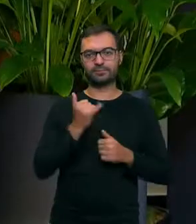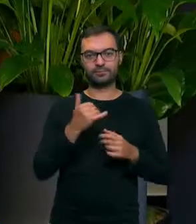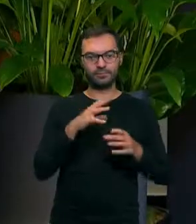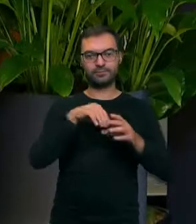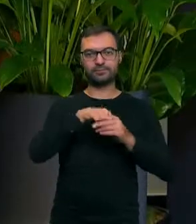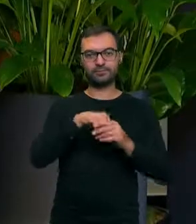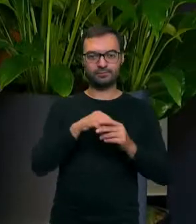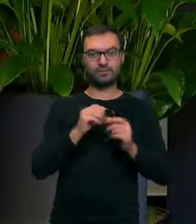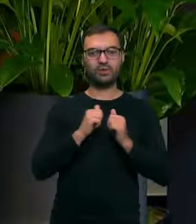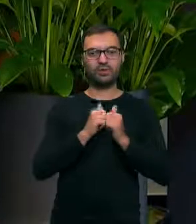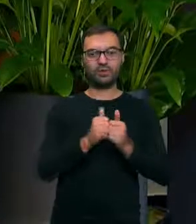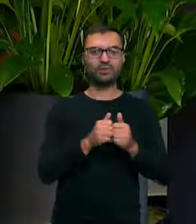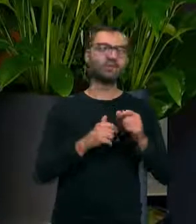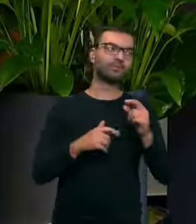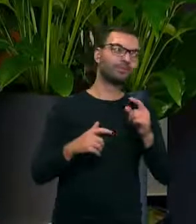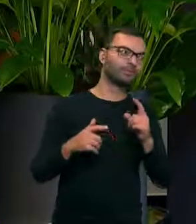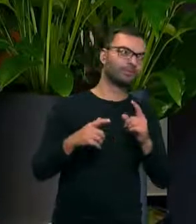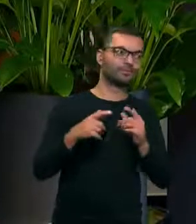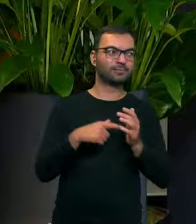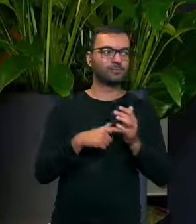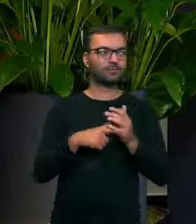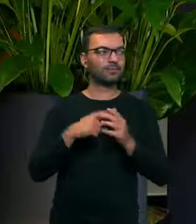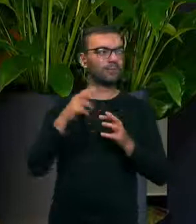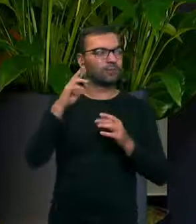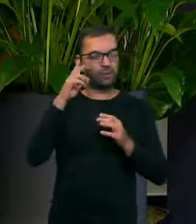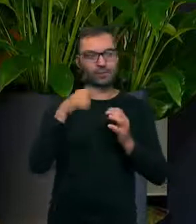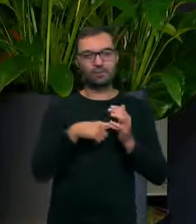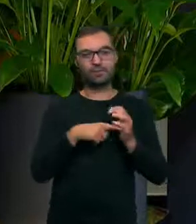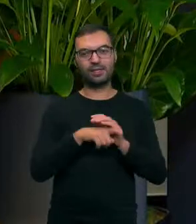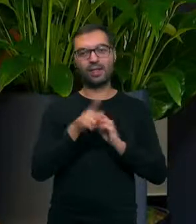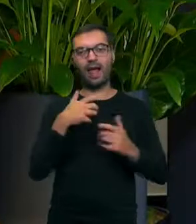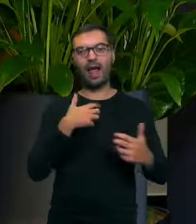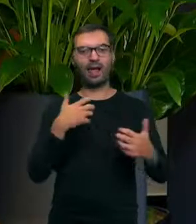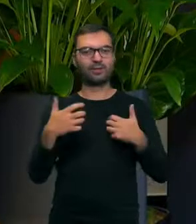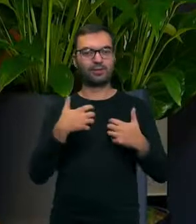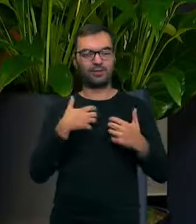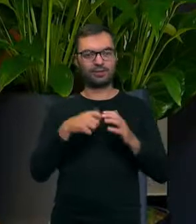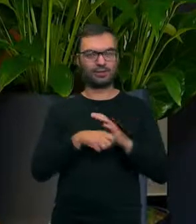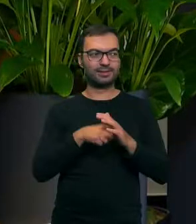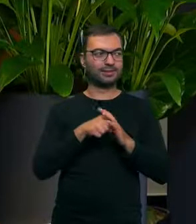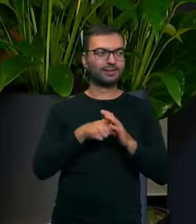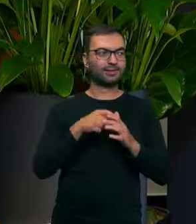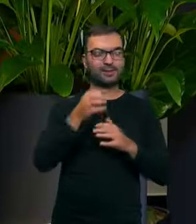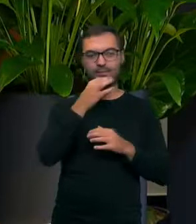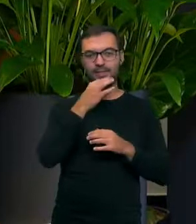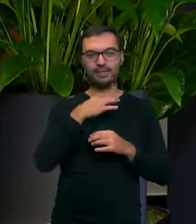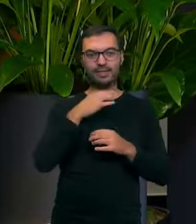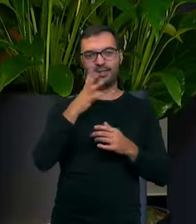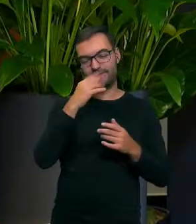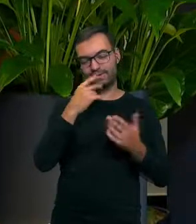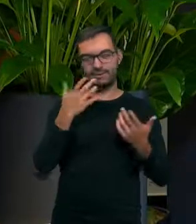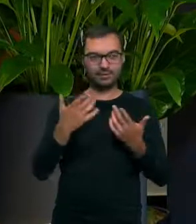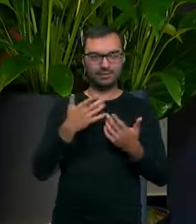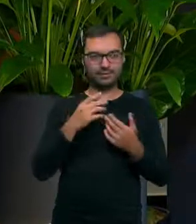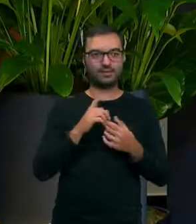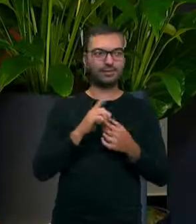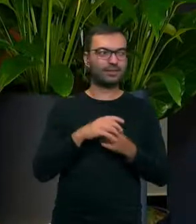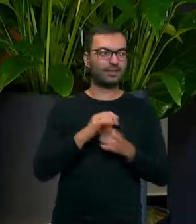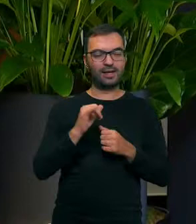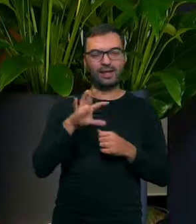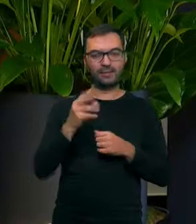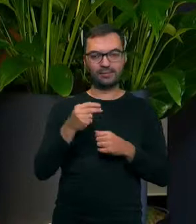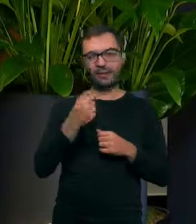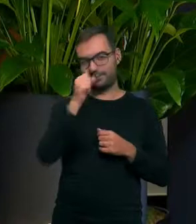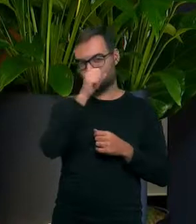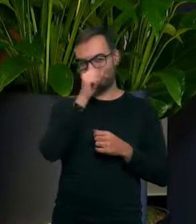w rolę, to oczywiście są takie czasami, domyślam się, że z punktu widzenia aktora czy aktorki, pytania, które brzmią albo patetycznie,